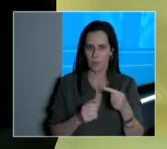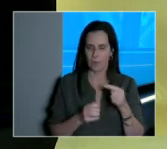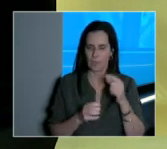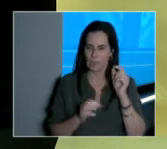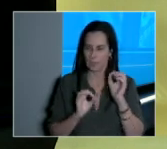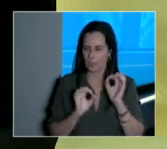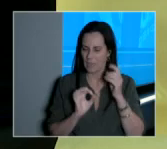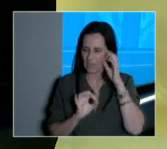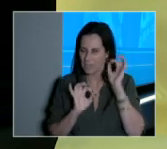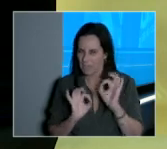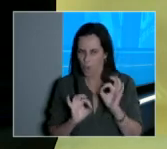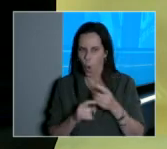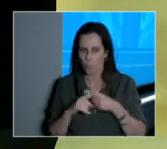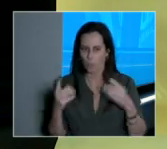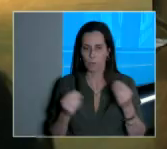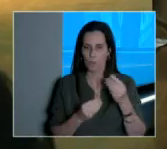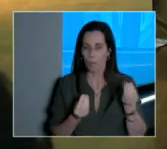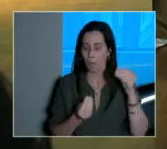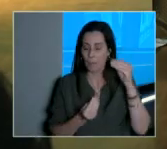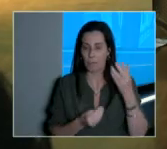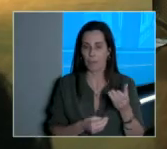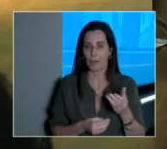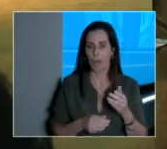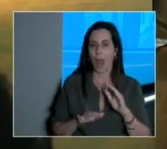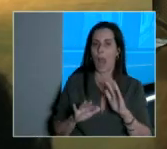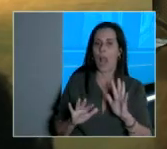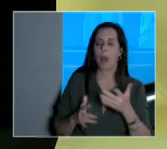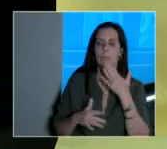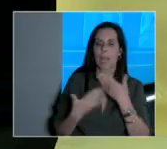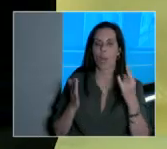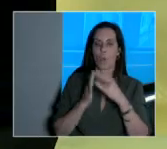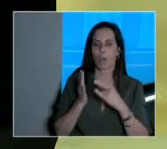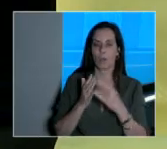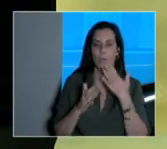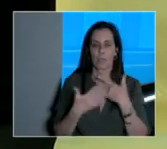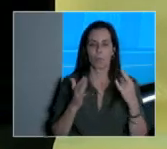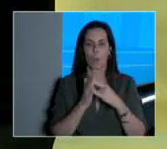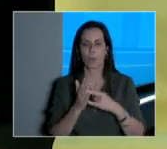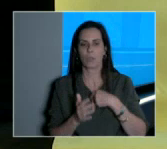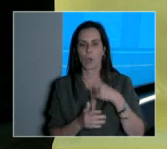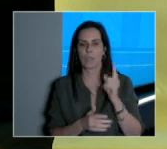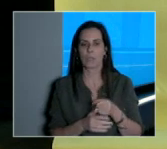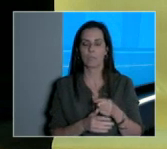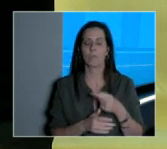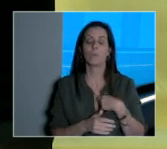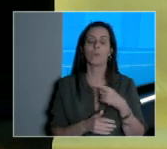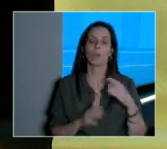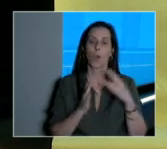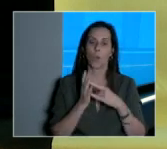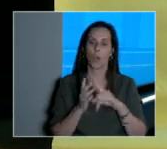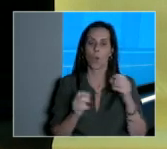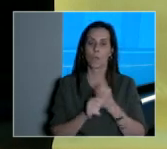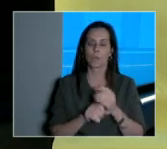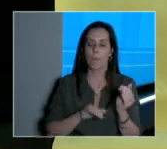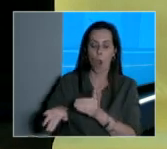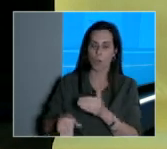הסבירות, מידתיות וכל מיני דברים שהם ממציאים אותם. אז למה אין חוקה בישראל? למה אין חוקה בישראל? כי אנחנו צריכים חוקה לא עושים